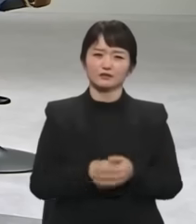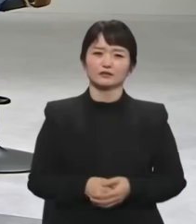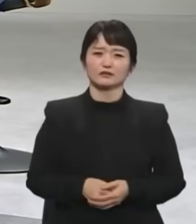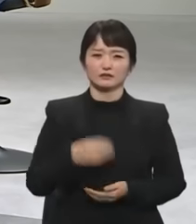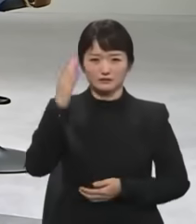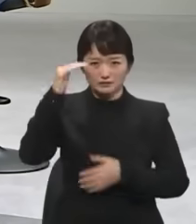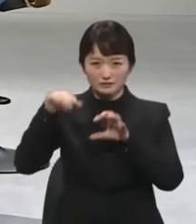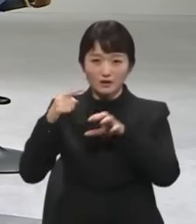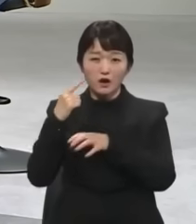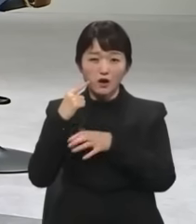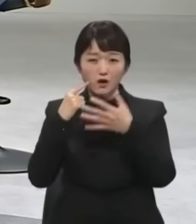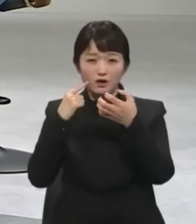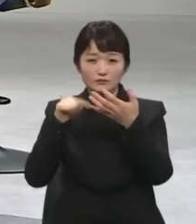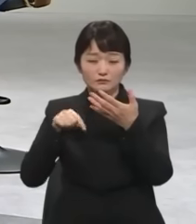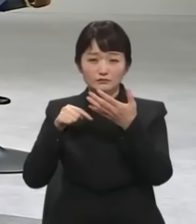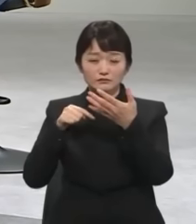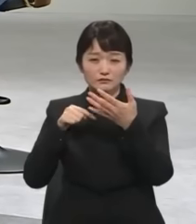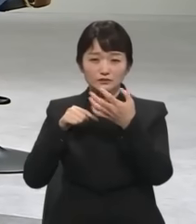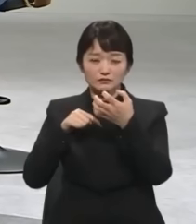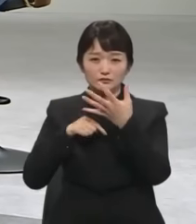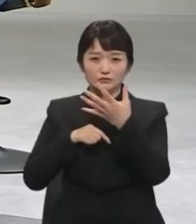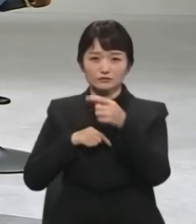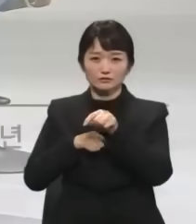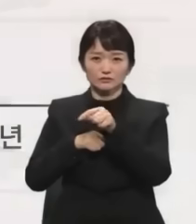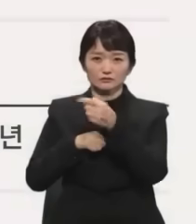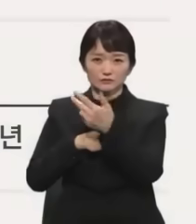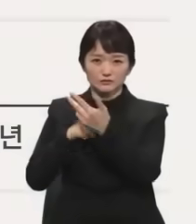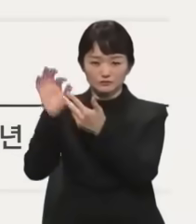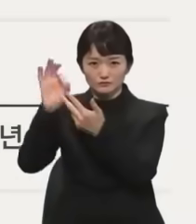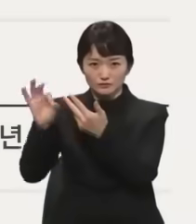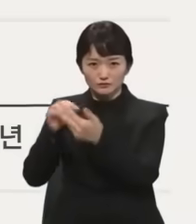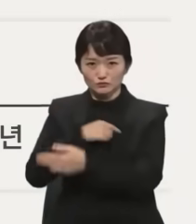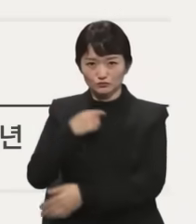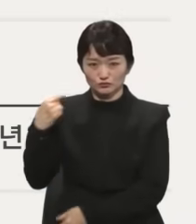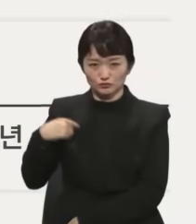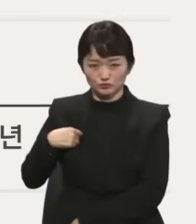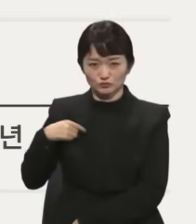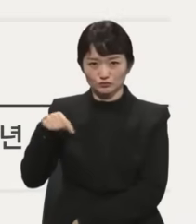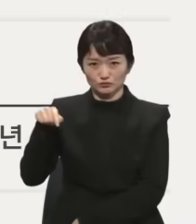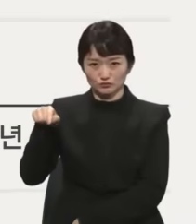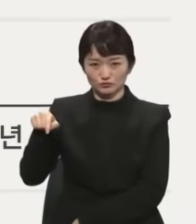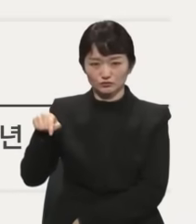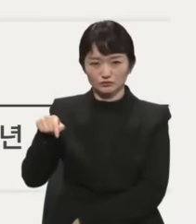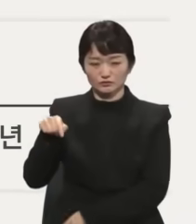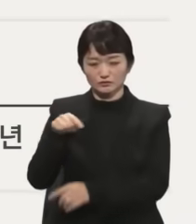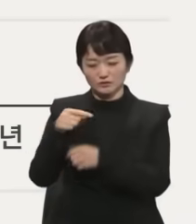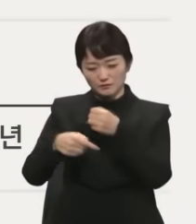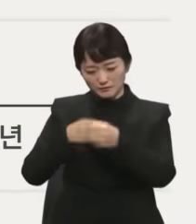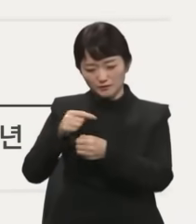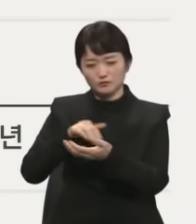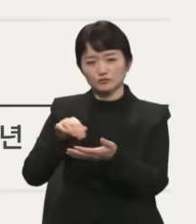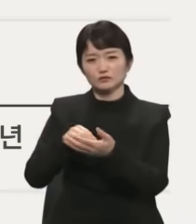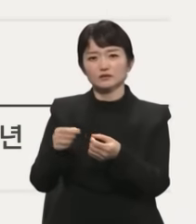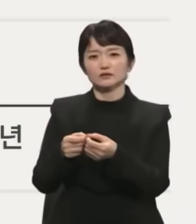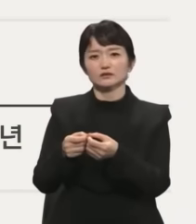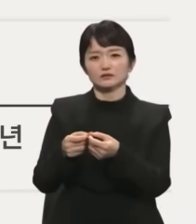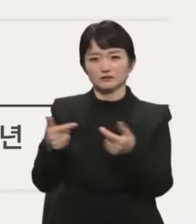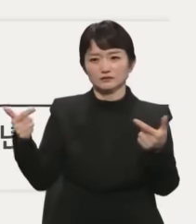짝퉁의 99.7%가 이제 중국발인데 게다가 매년 그 비율도 올라가고 있습니다. 보이시죠? 네.